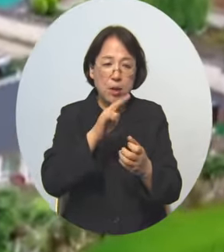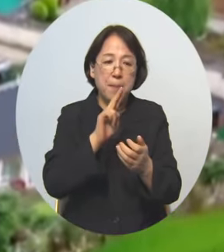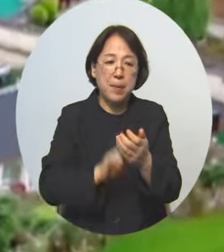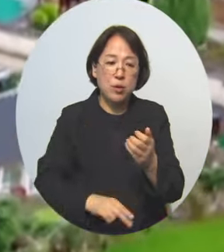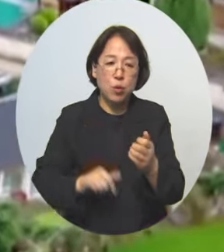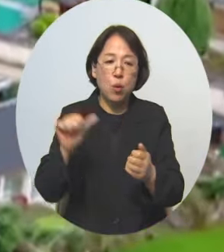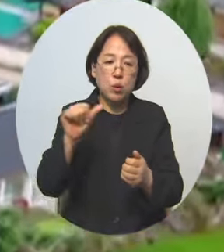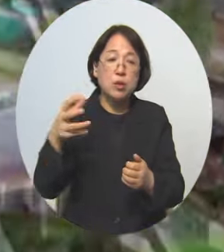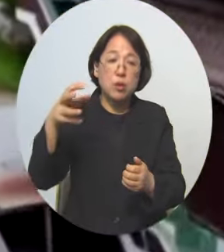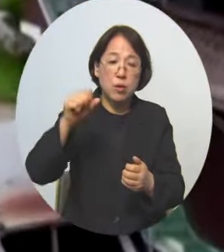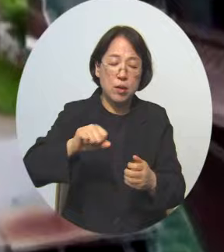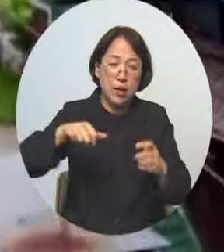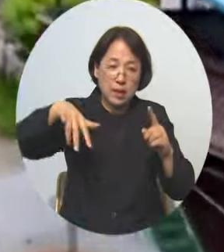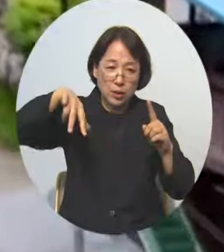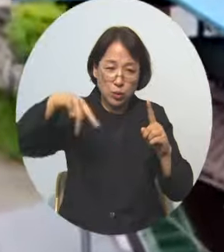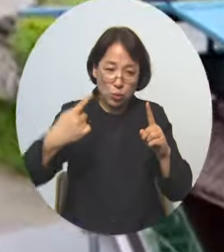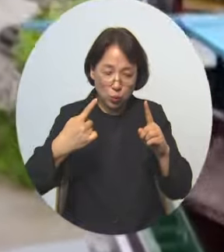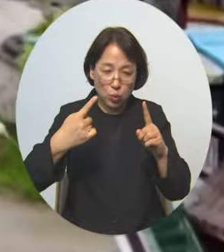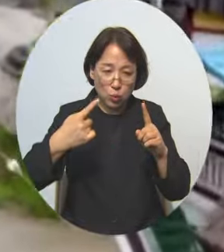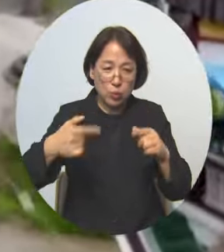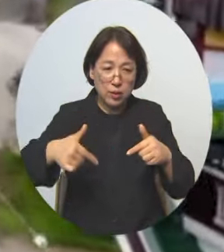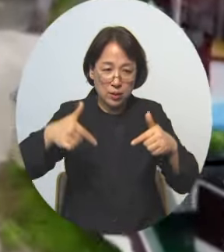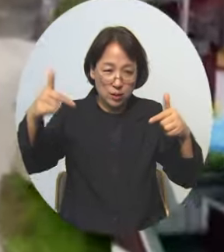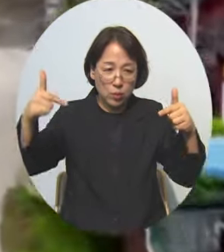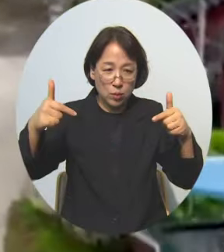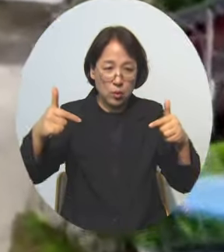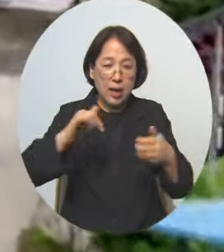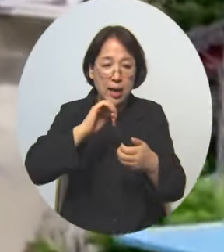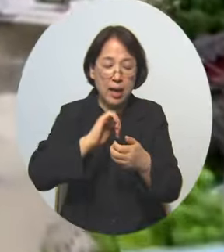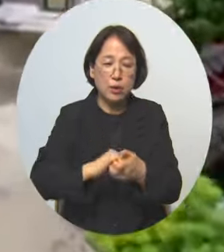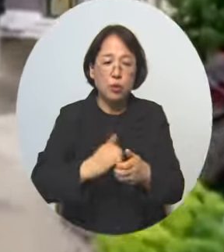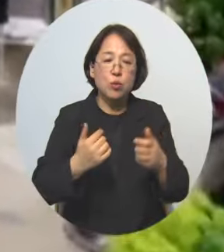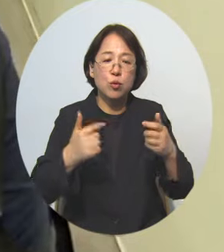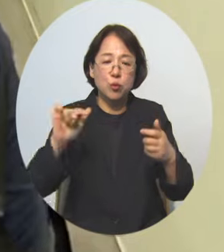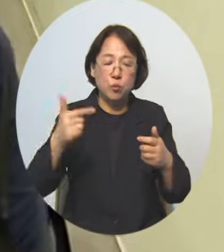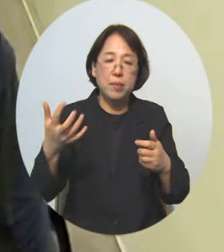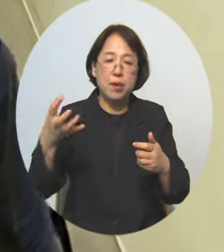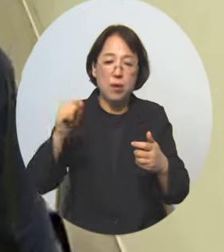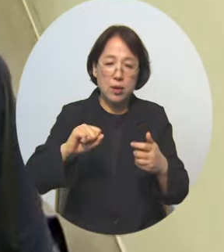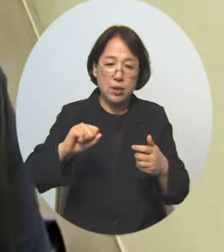한도도 최대 600억 원에서 1000억 원으로 늘립니다. 또